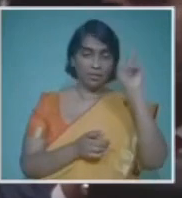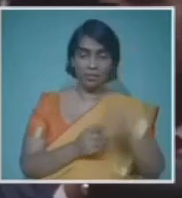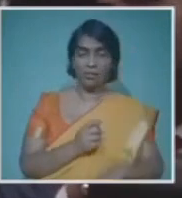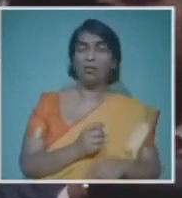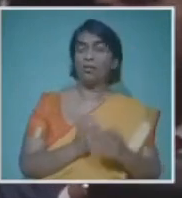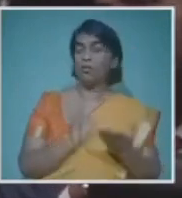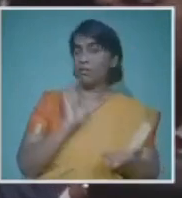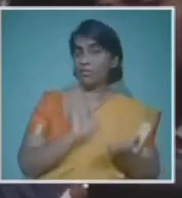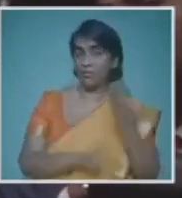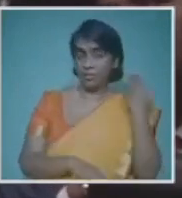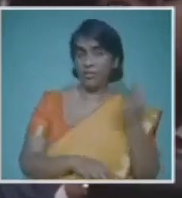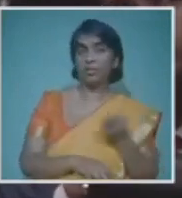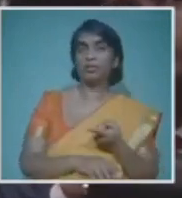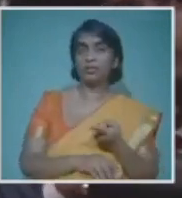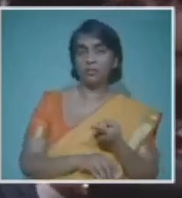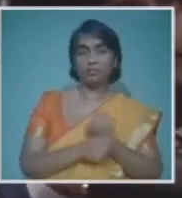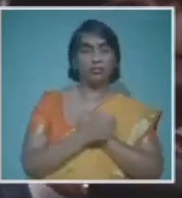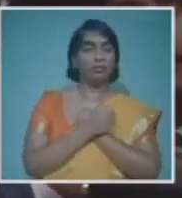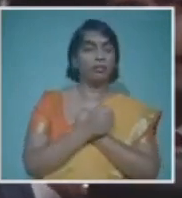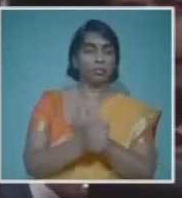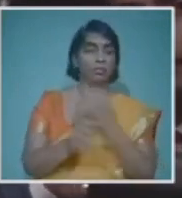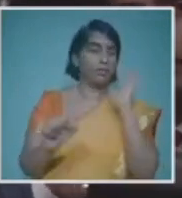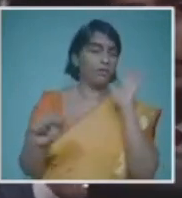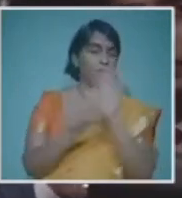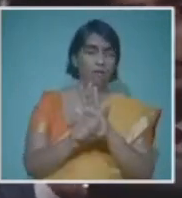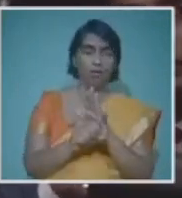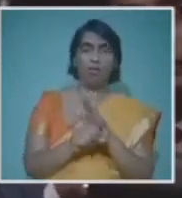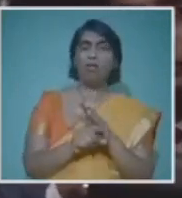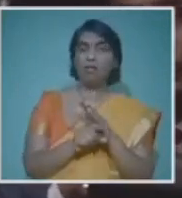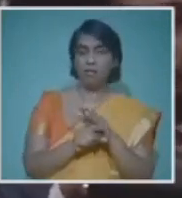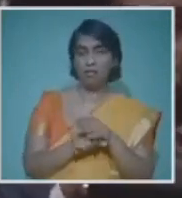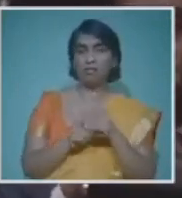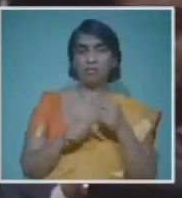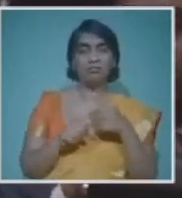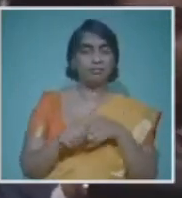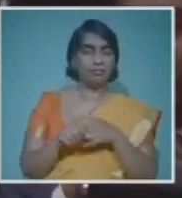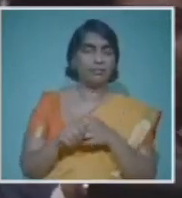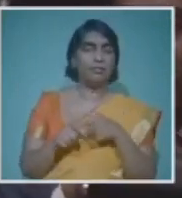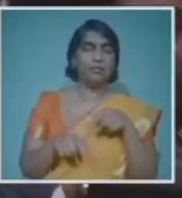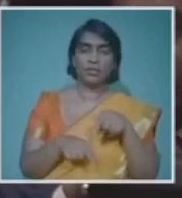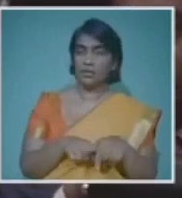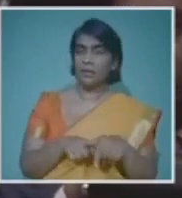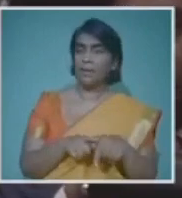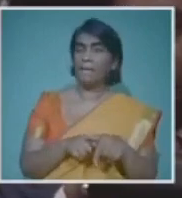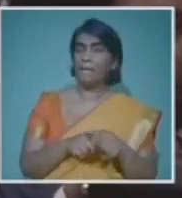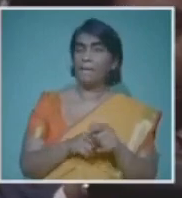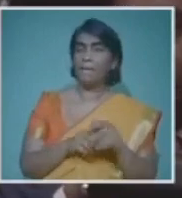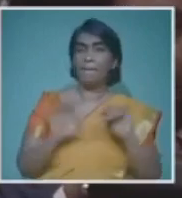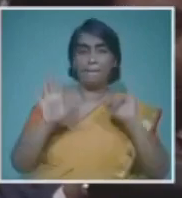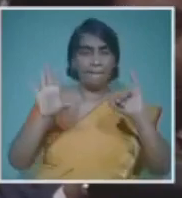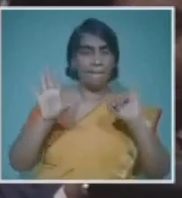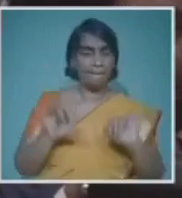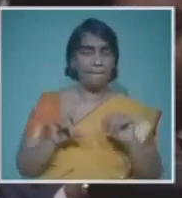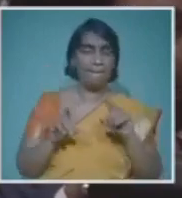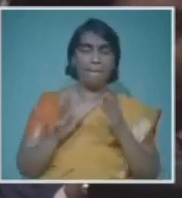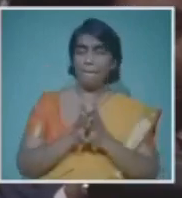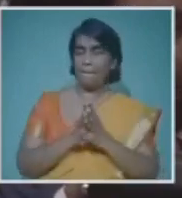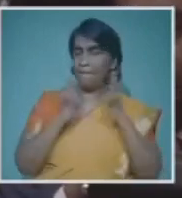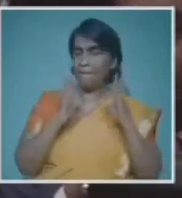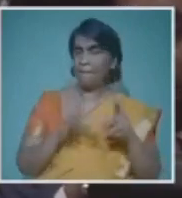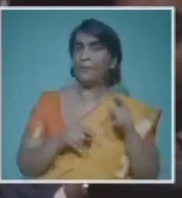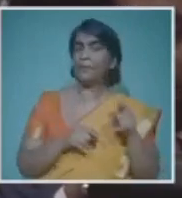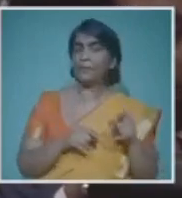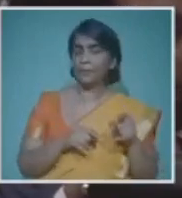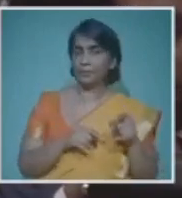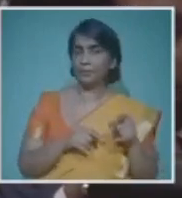26,000කට වැඩි ප්‍රමාණයක් බන්ධනාගාරවල අද රැඳවියන් විදිහට ඉන්නවා. මේ අතරින් 6,000කට වැඩි ප්‍රමාණයක්